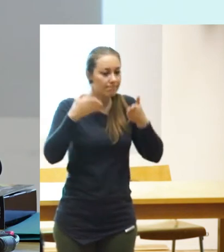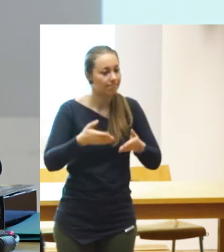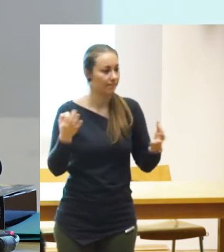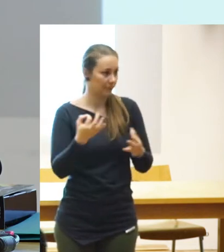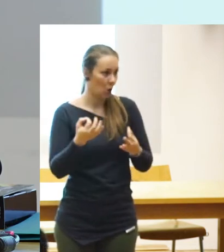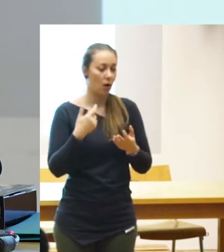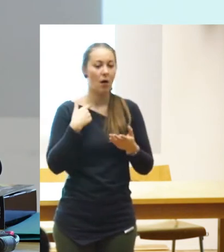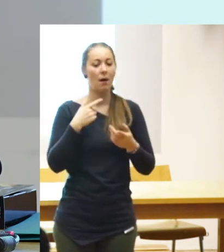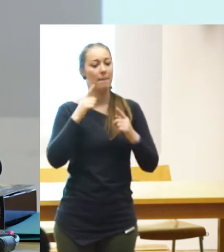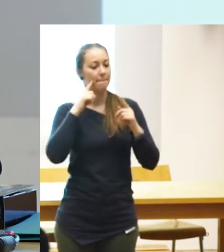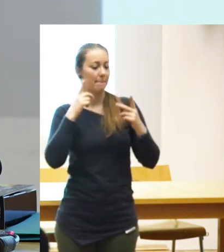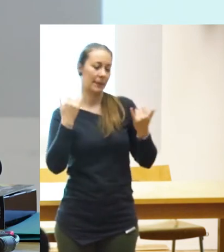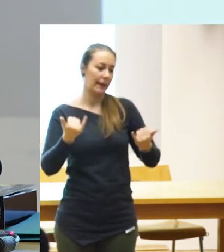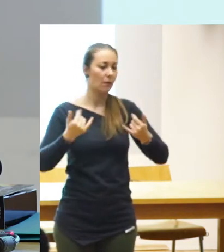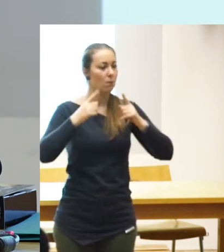péči o